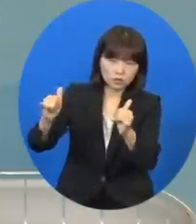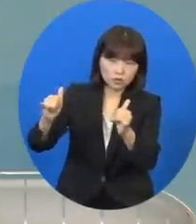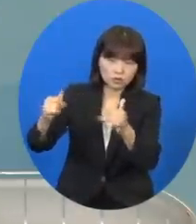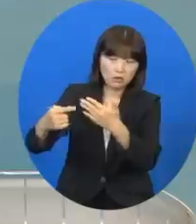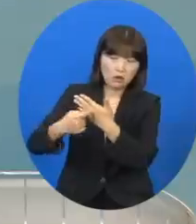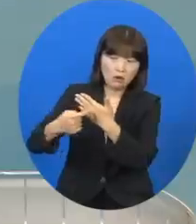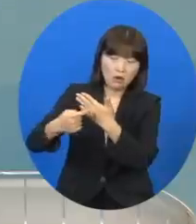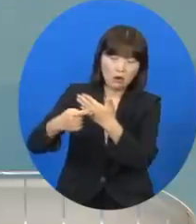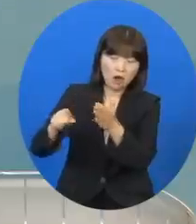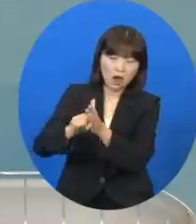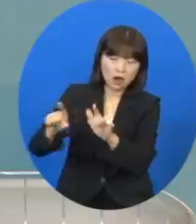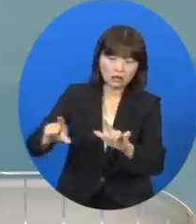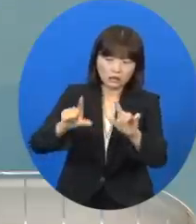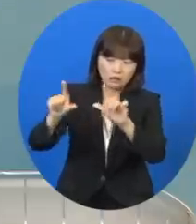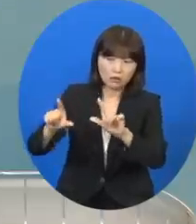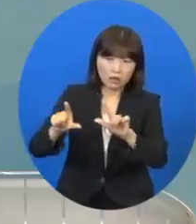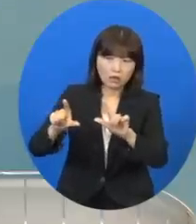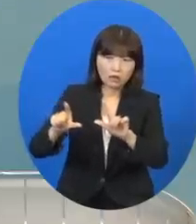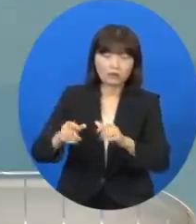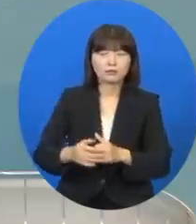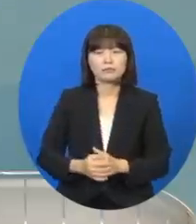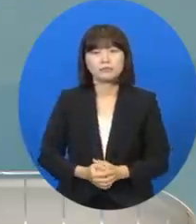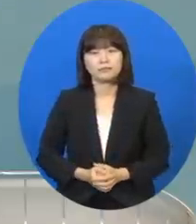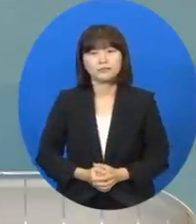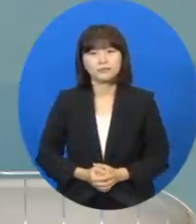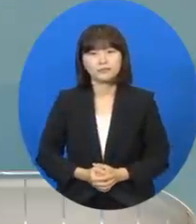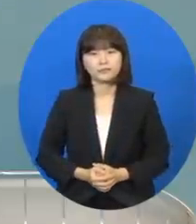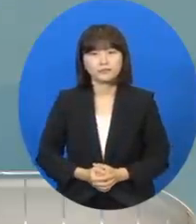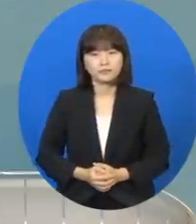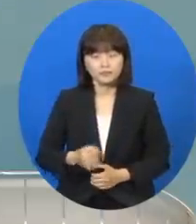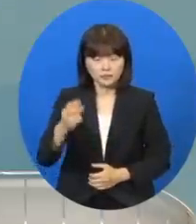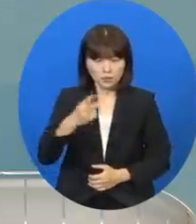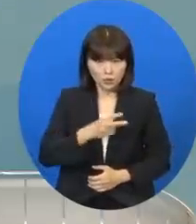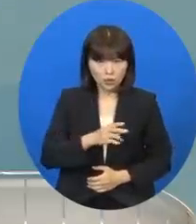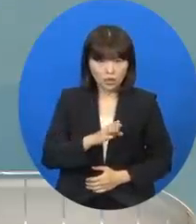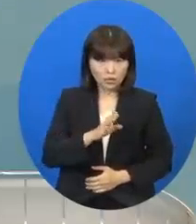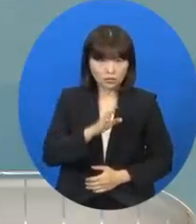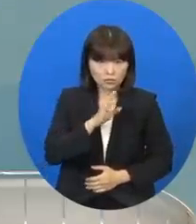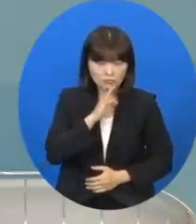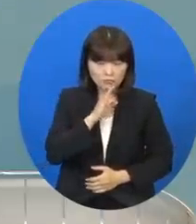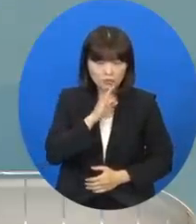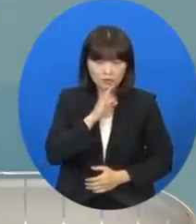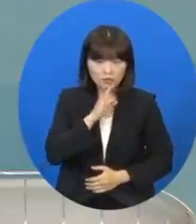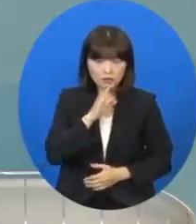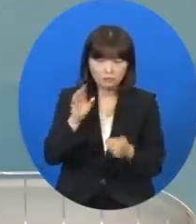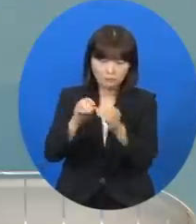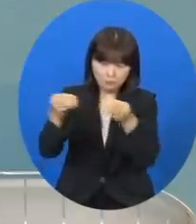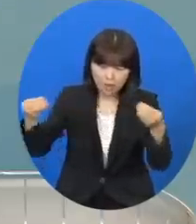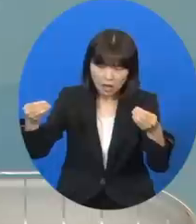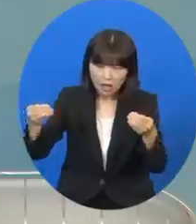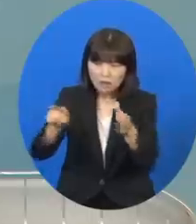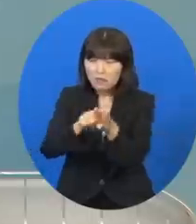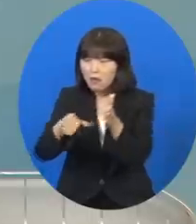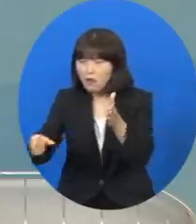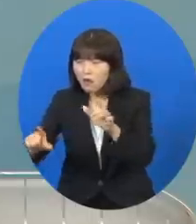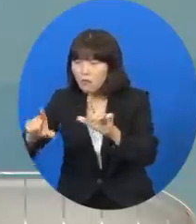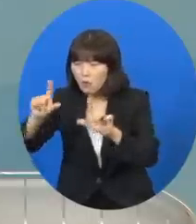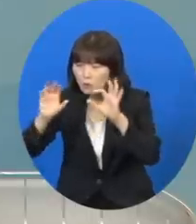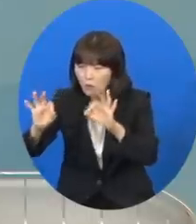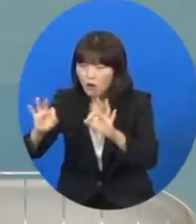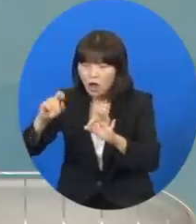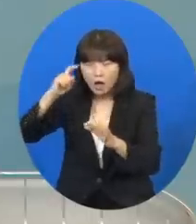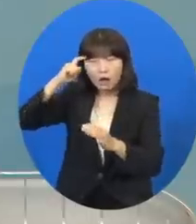형식적인 신앙생활 그리고 실제로는 타락한 삶을 사는 모습을 보고는 엄청 충격을